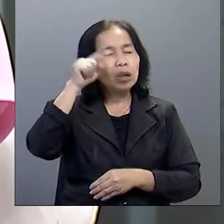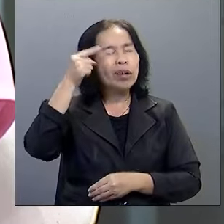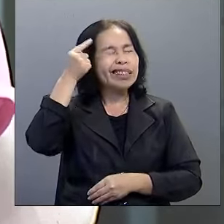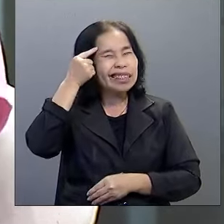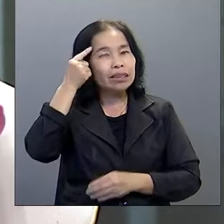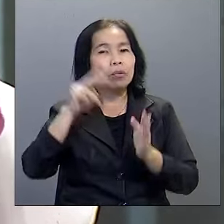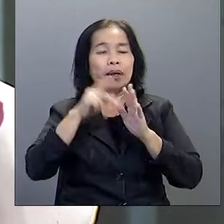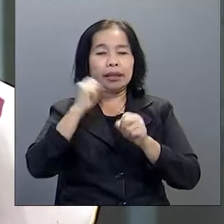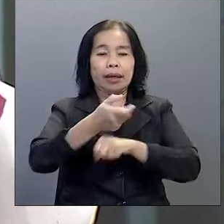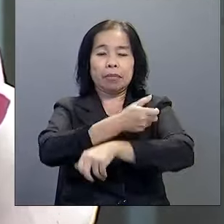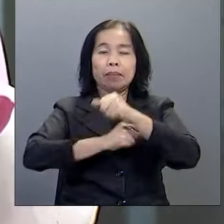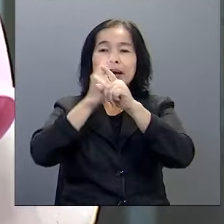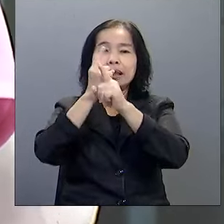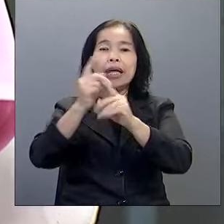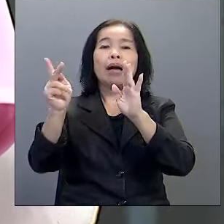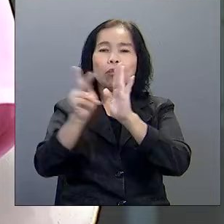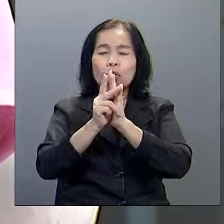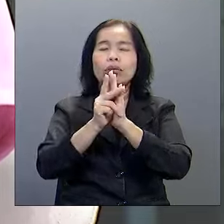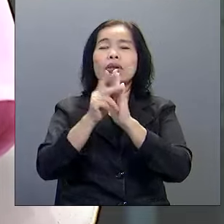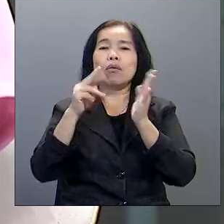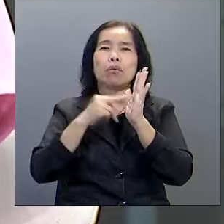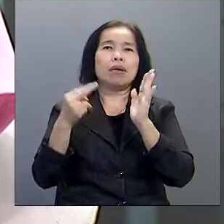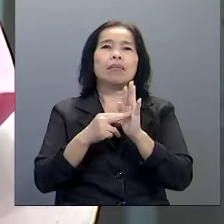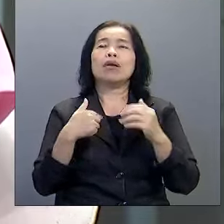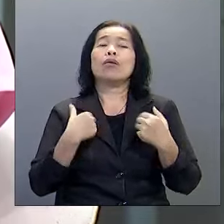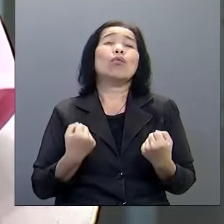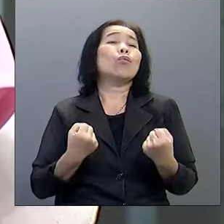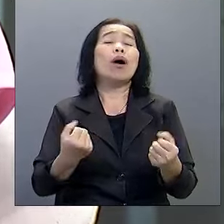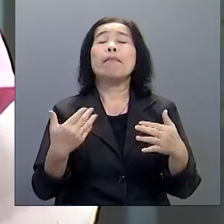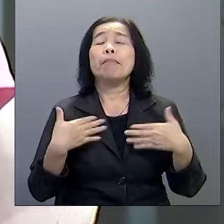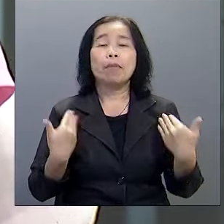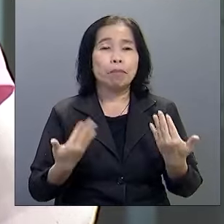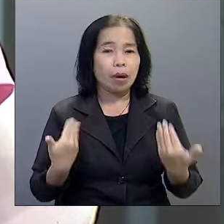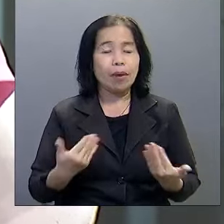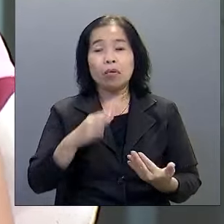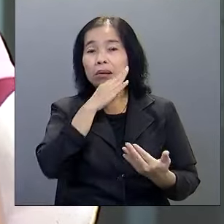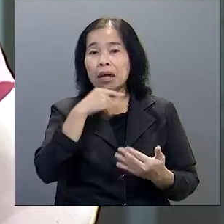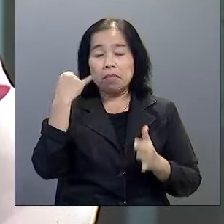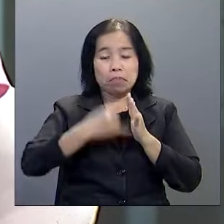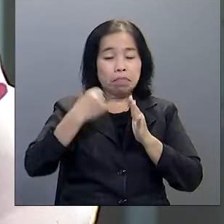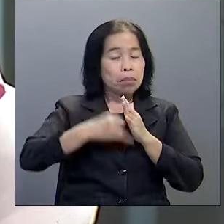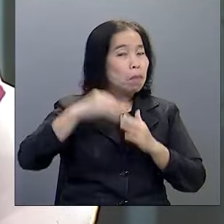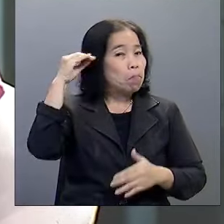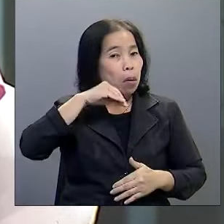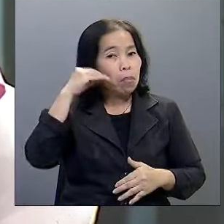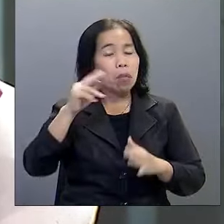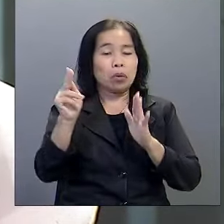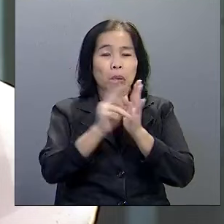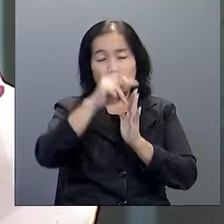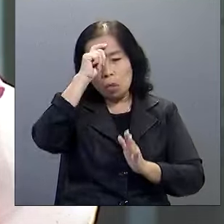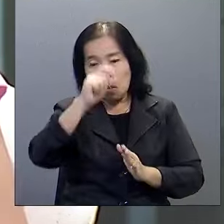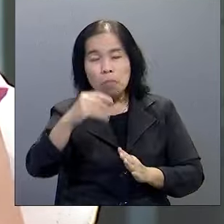คื